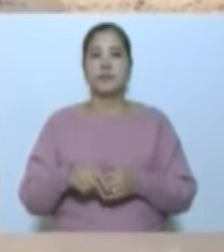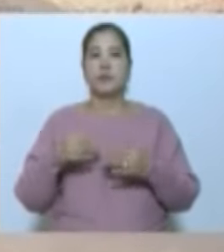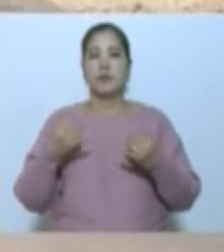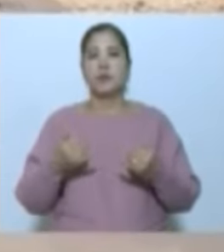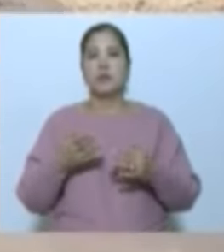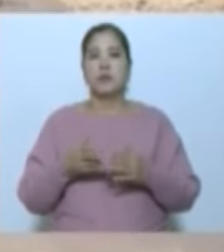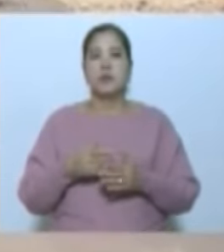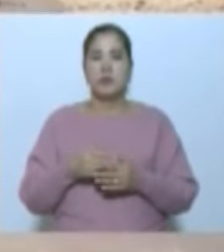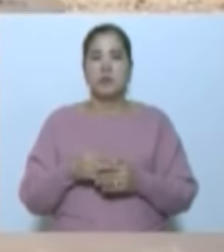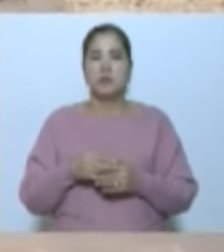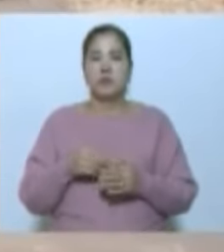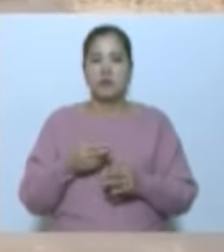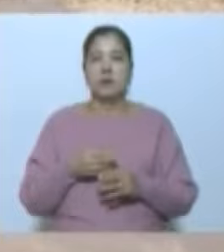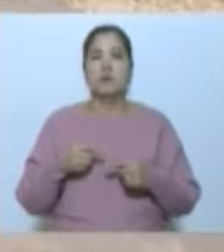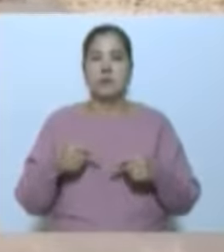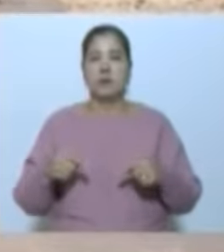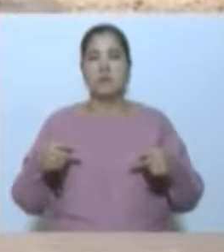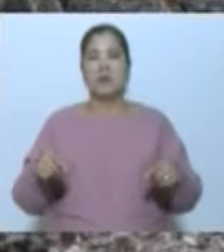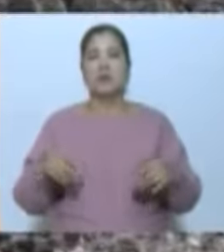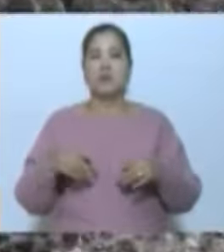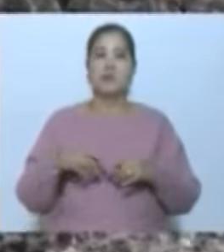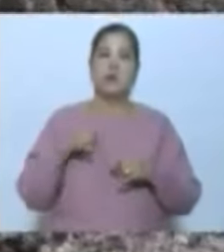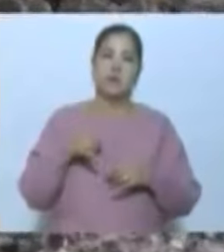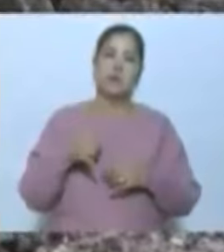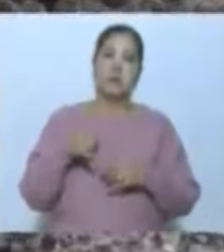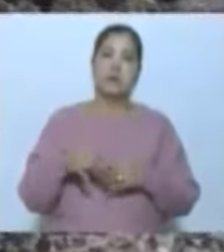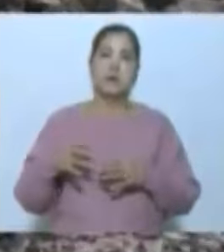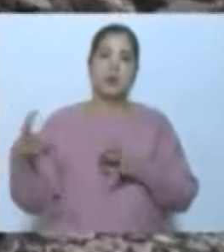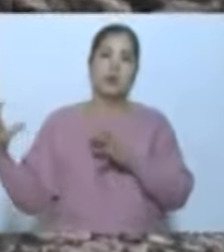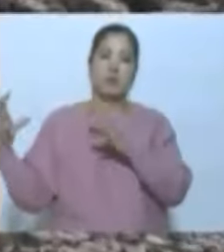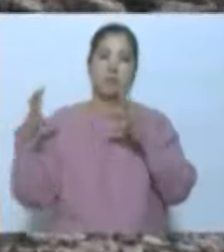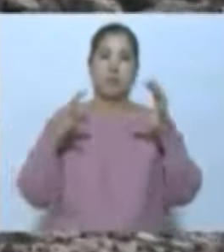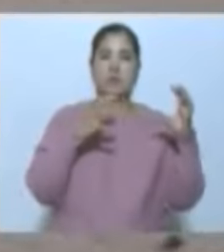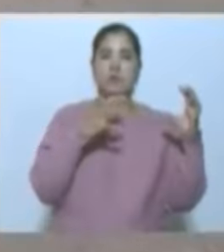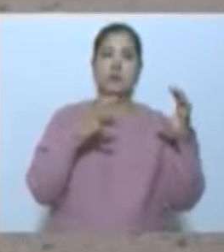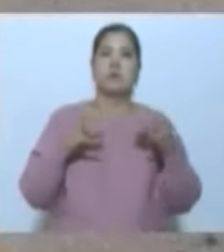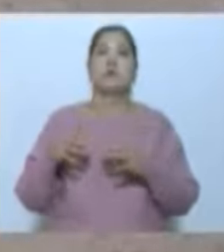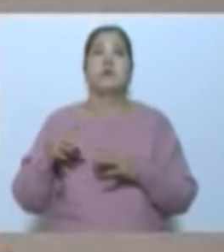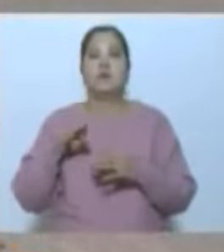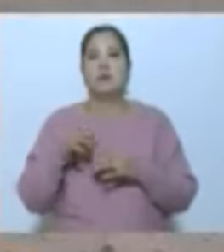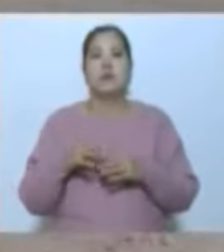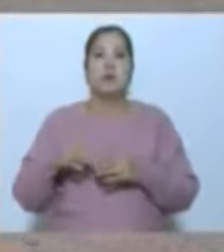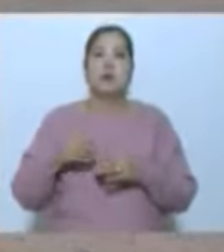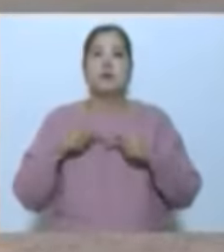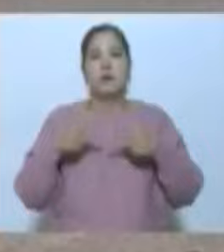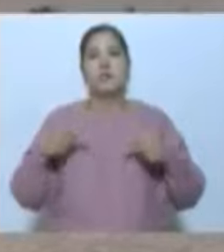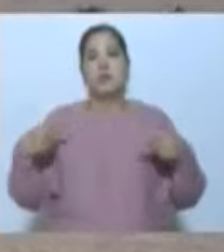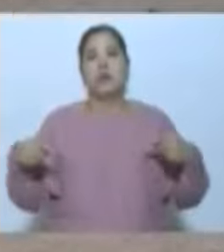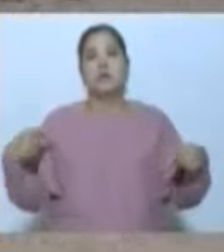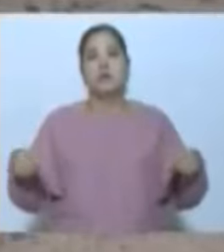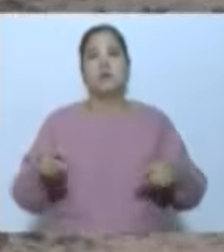Сельчане недоумевают, то ли это из-за плохого качества или многотонных грузовых авто с прицепами, которые возят материалы на близлежащую к